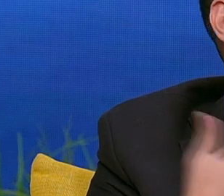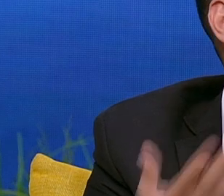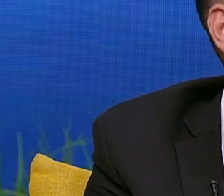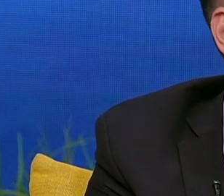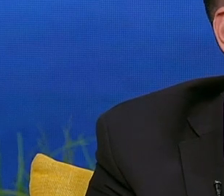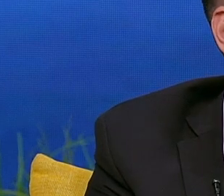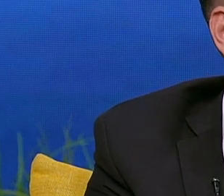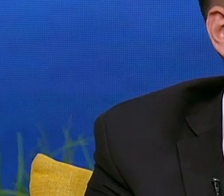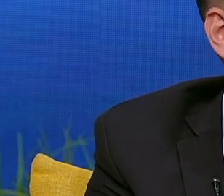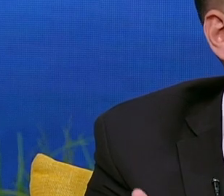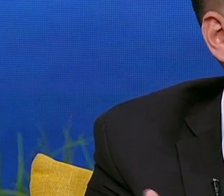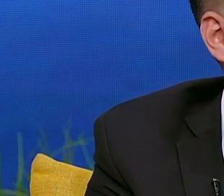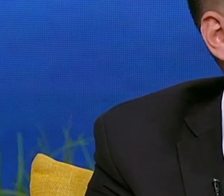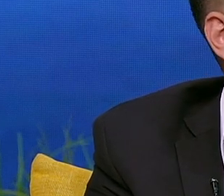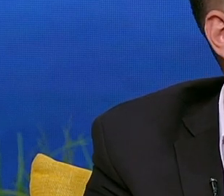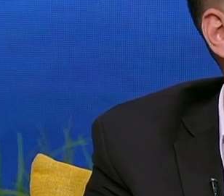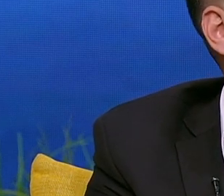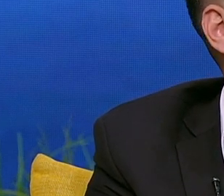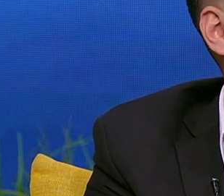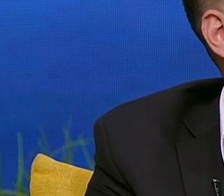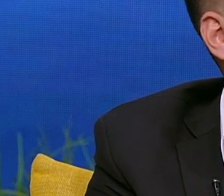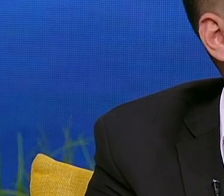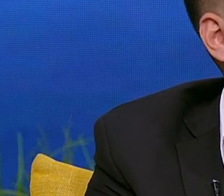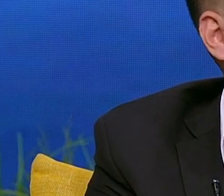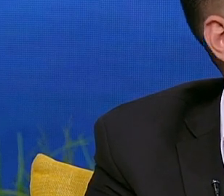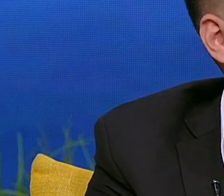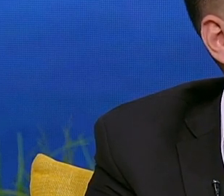مشكورين ده ودول ابسط حاجتين ممكن